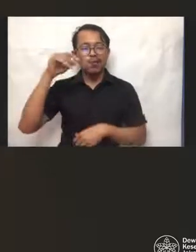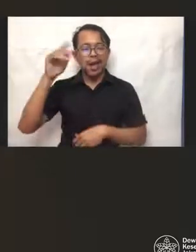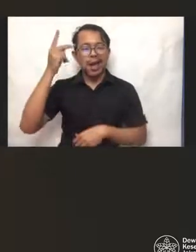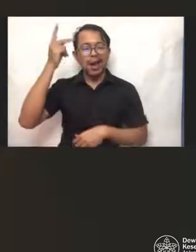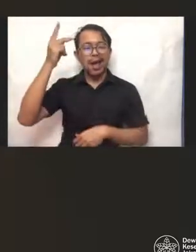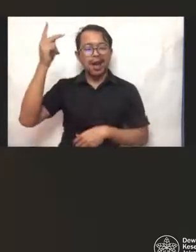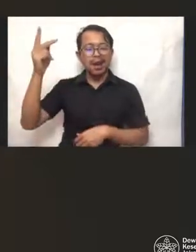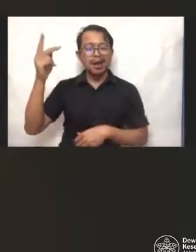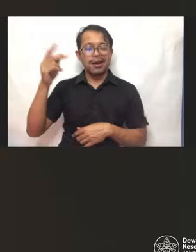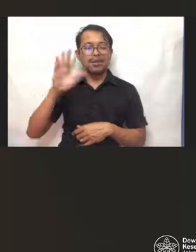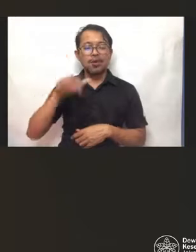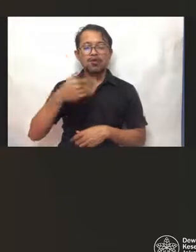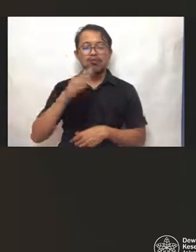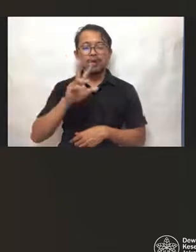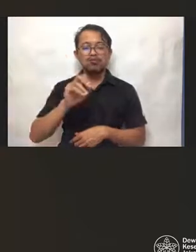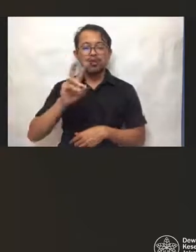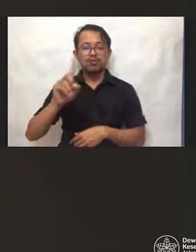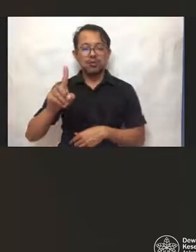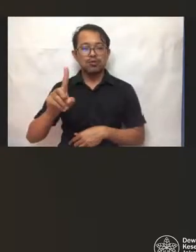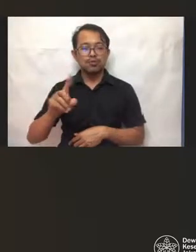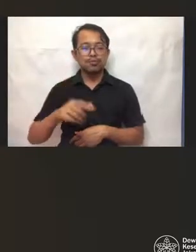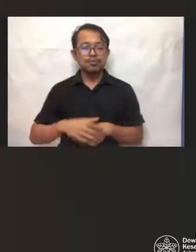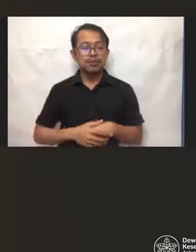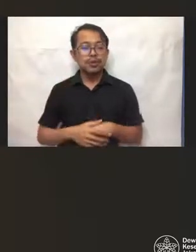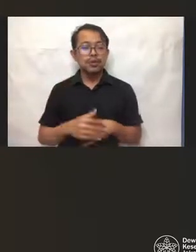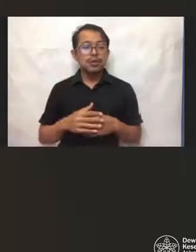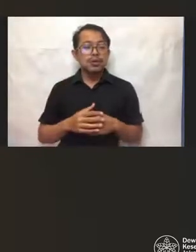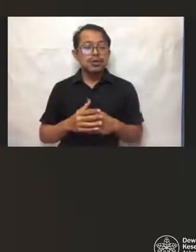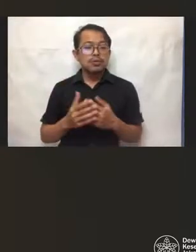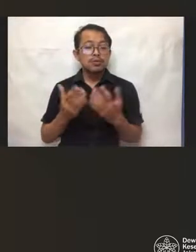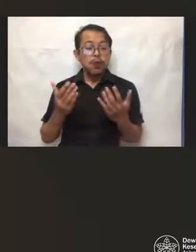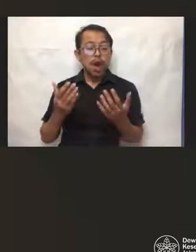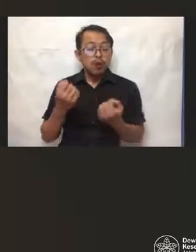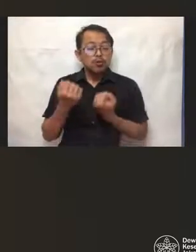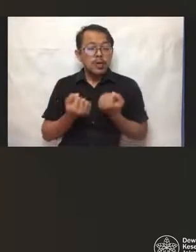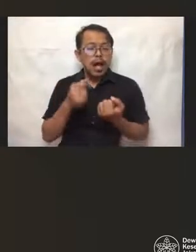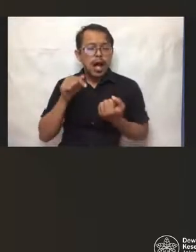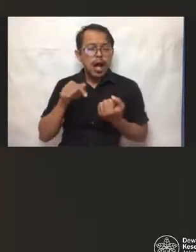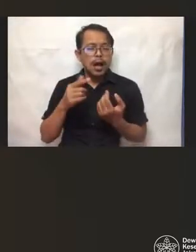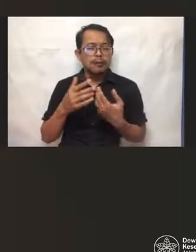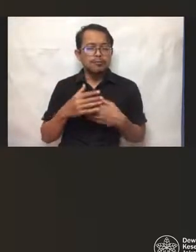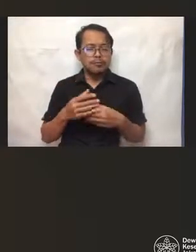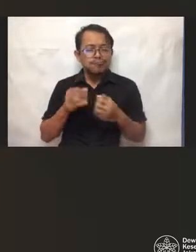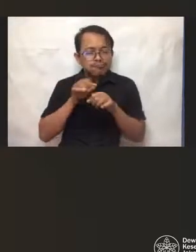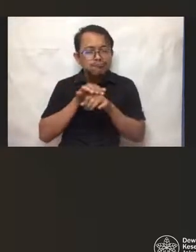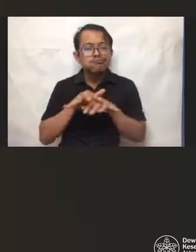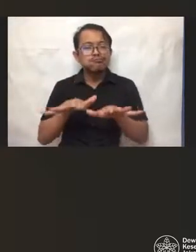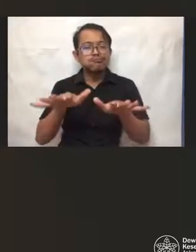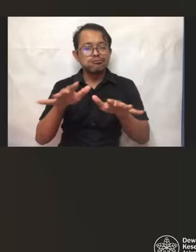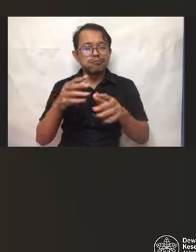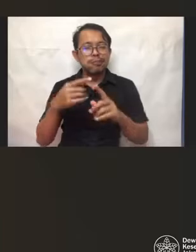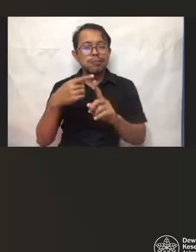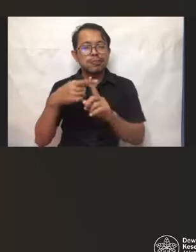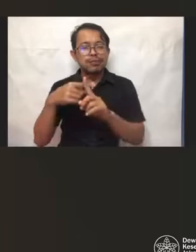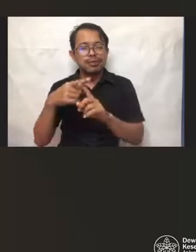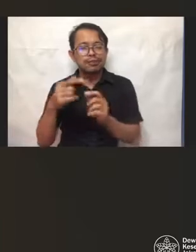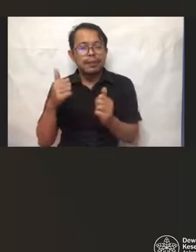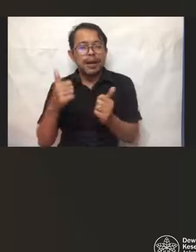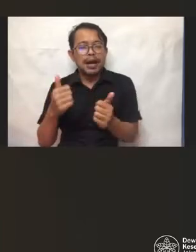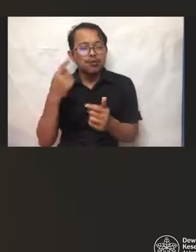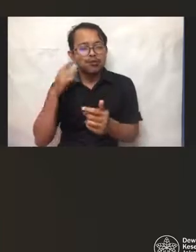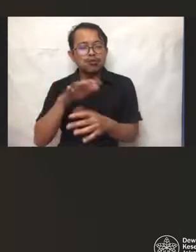tahun 2021 ini. Semoga saja upaya ini membawa kebaikan buat kita semua dan juga